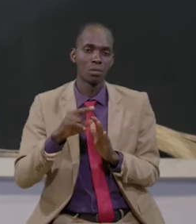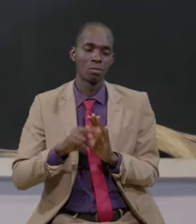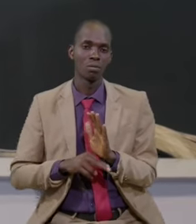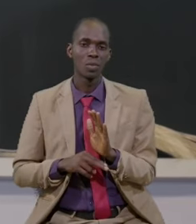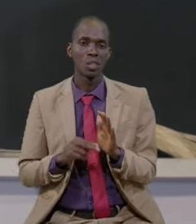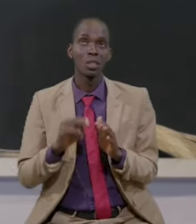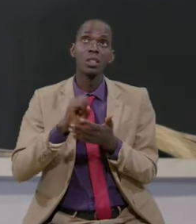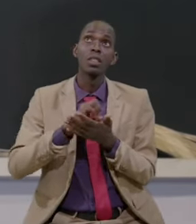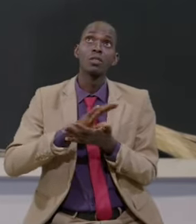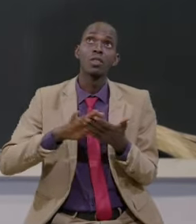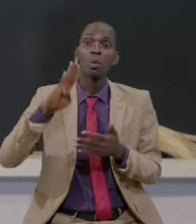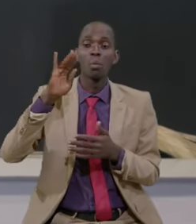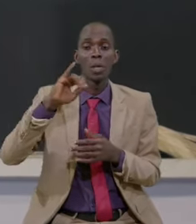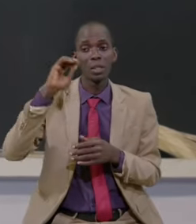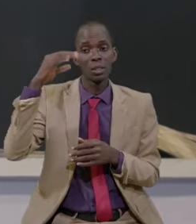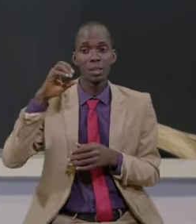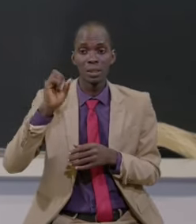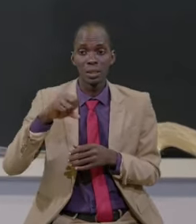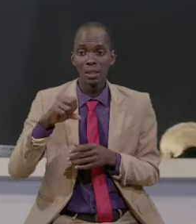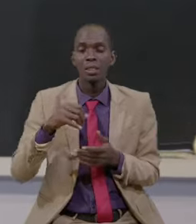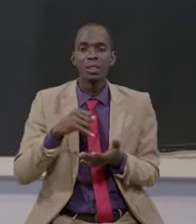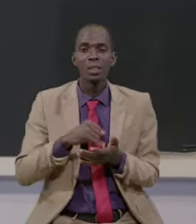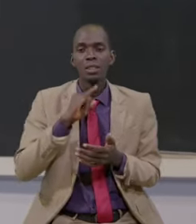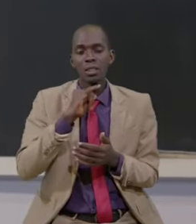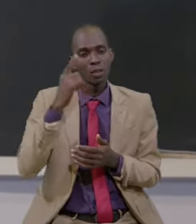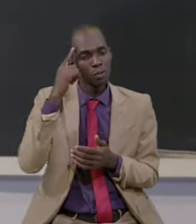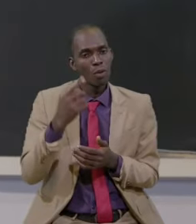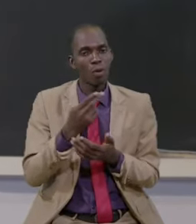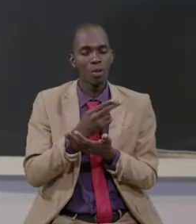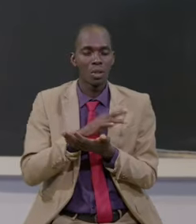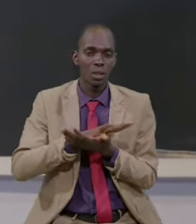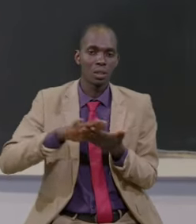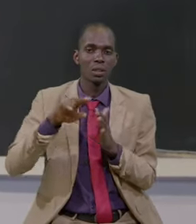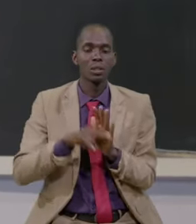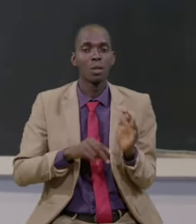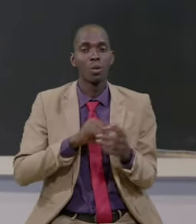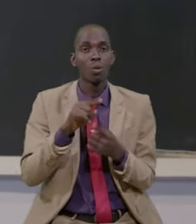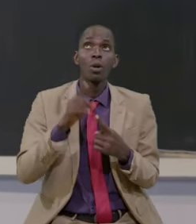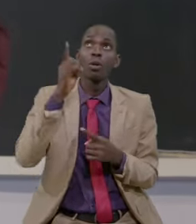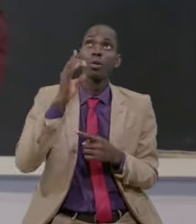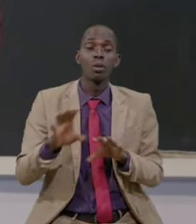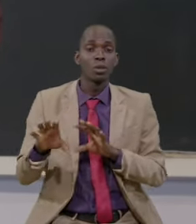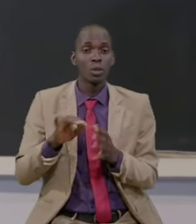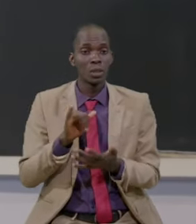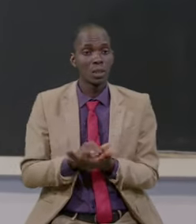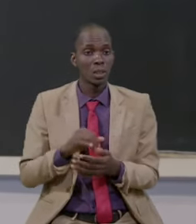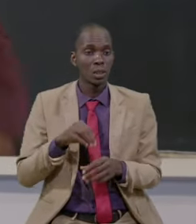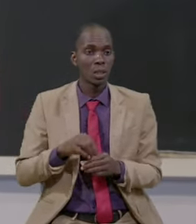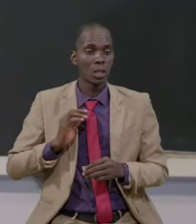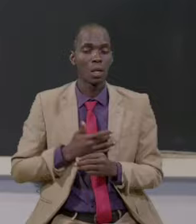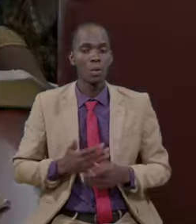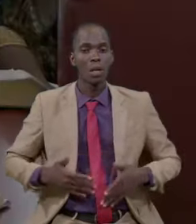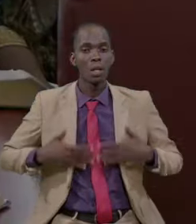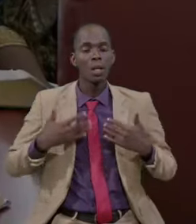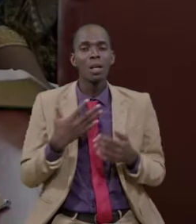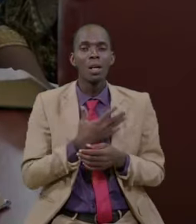oui. Mais c'est pour la piété. Et quand Dieu le fait dans nos vies, il est